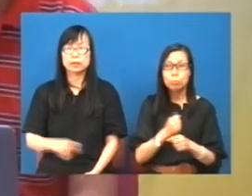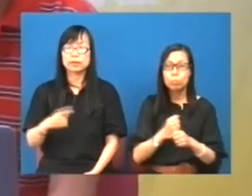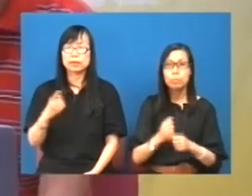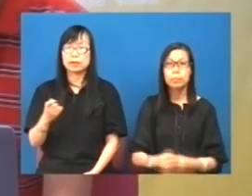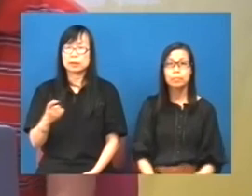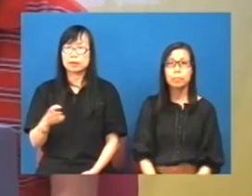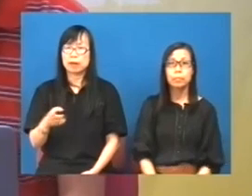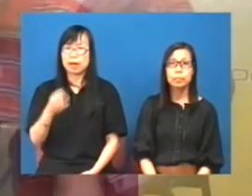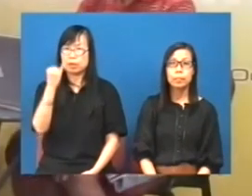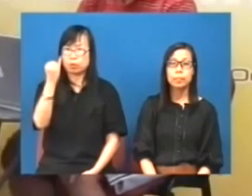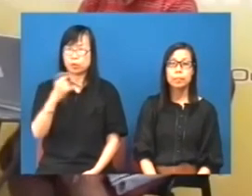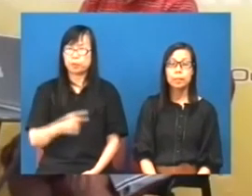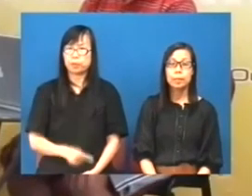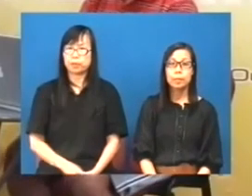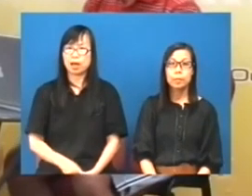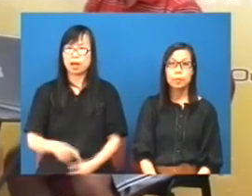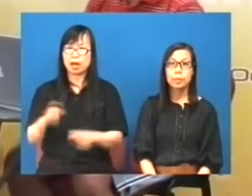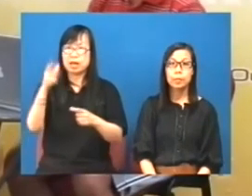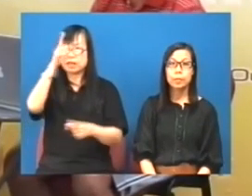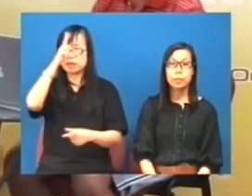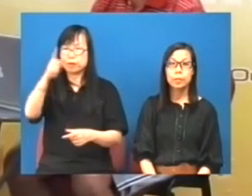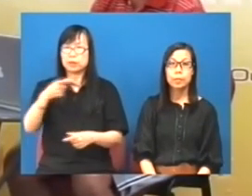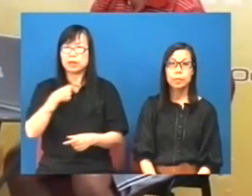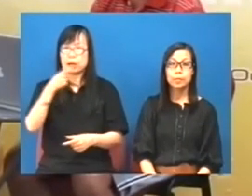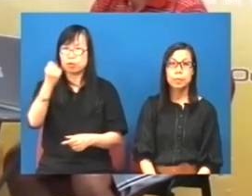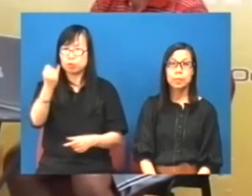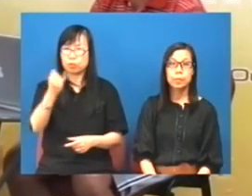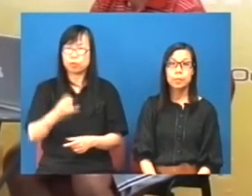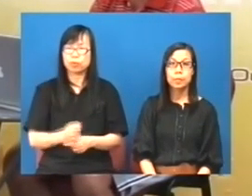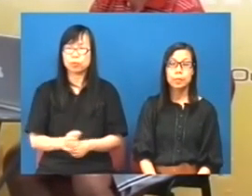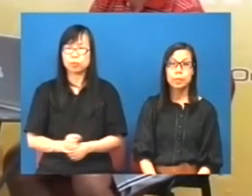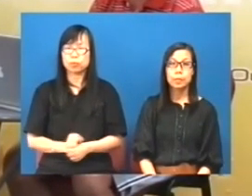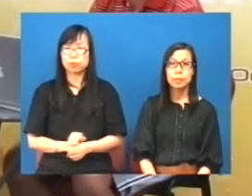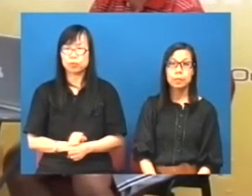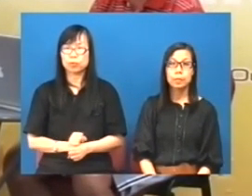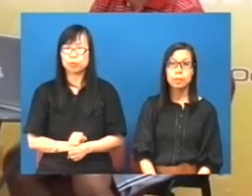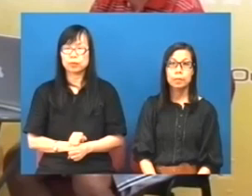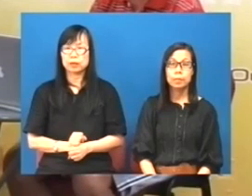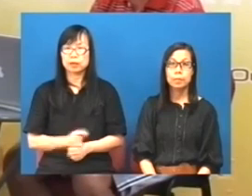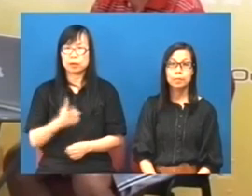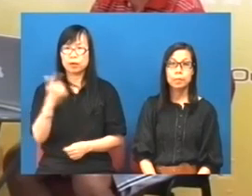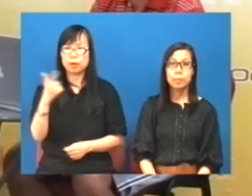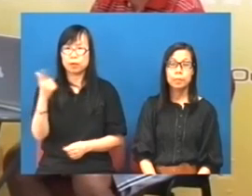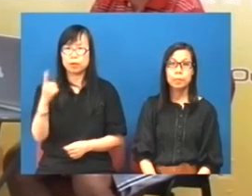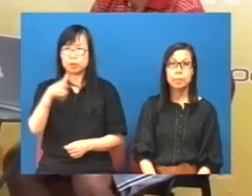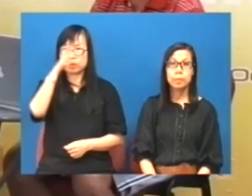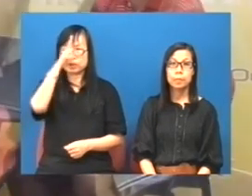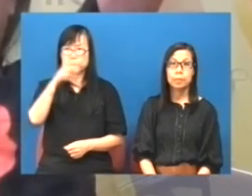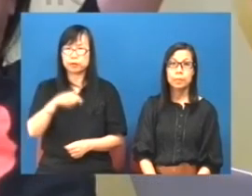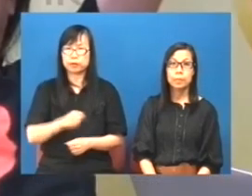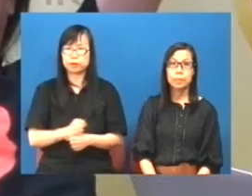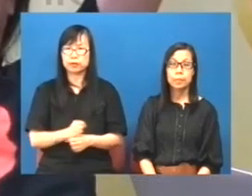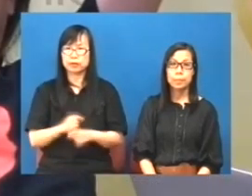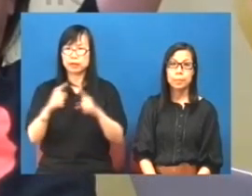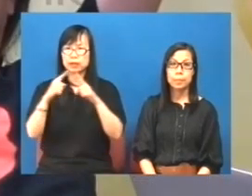有一條罪叫公職人員行為不當罪就一定有機會中他是不是因為很多公務員只